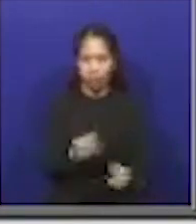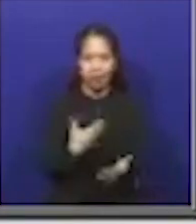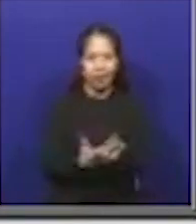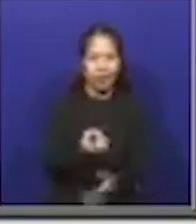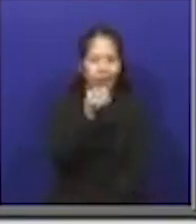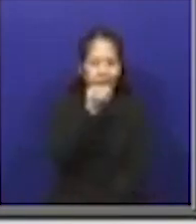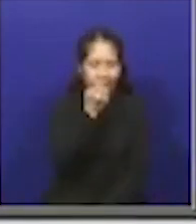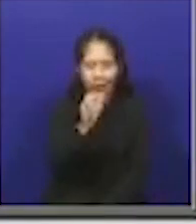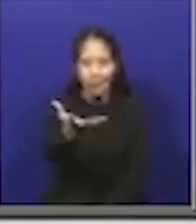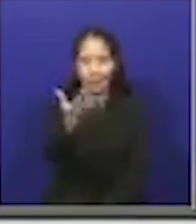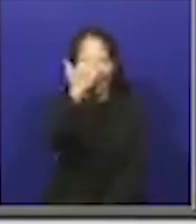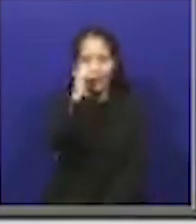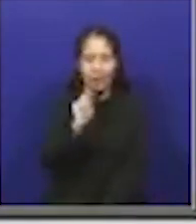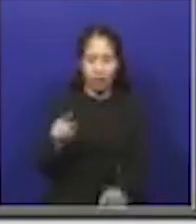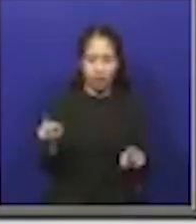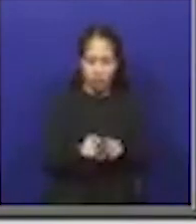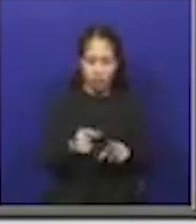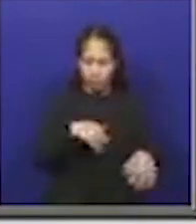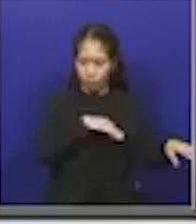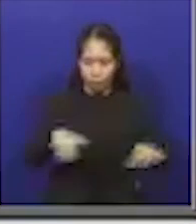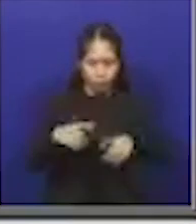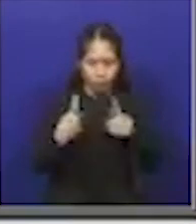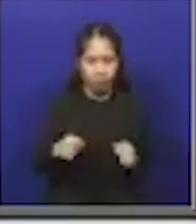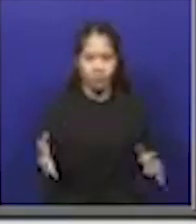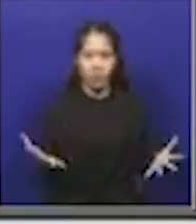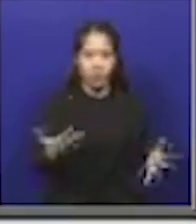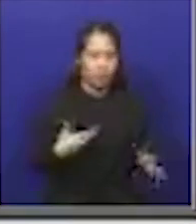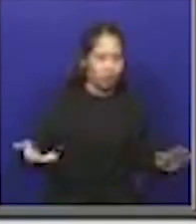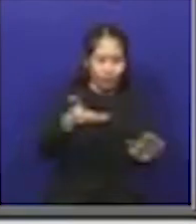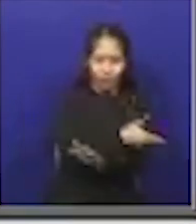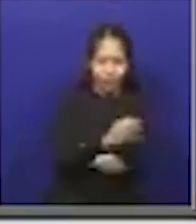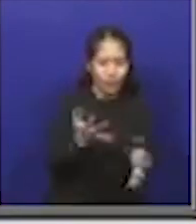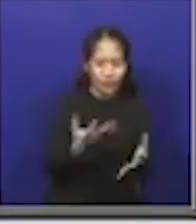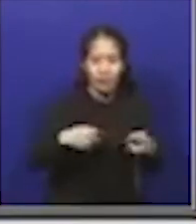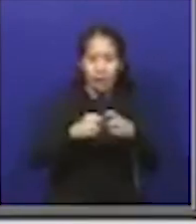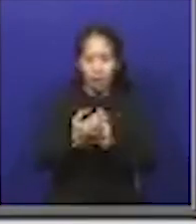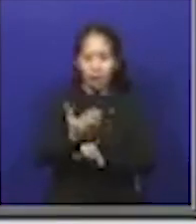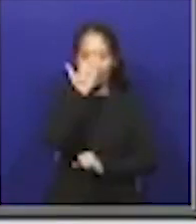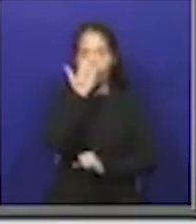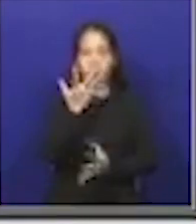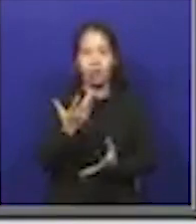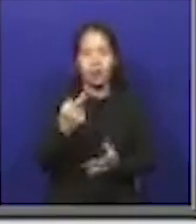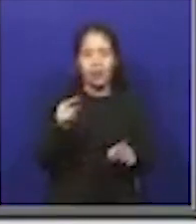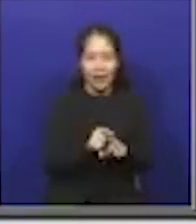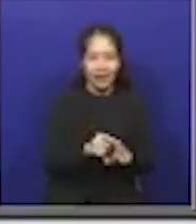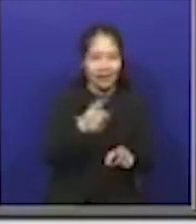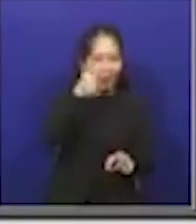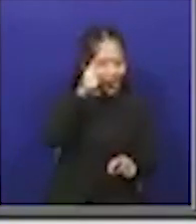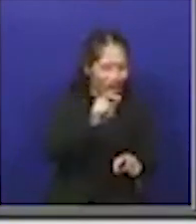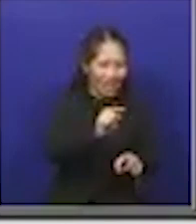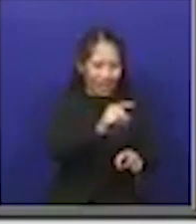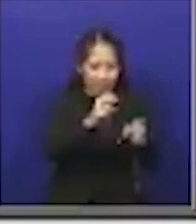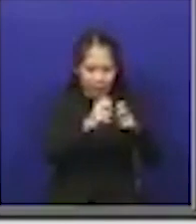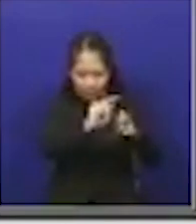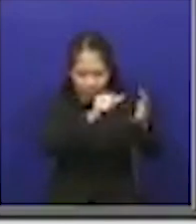าวเพราะอยู่ๆมันไม่มีการเตรียมตัวเตรียมการอะไรมาก่อนแก้ปัญหาแบบ วันต่อวันวันต่อวันตามน้ำ